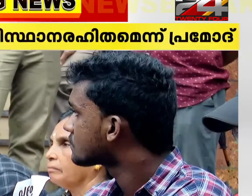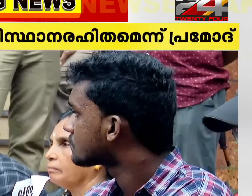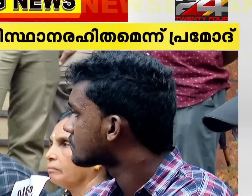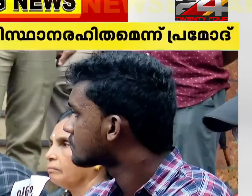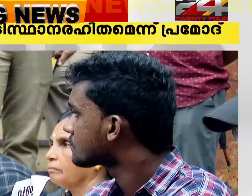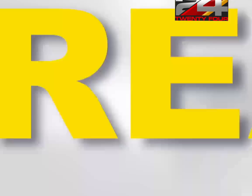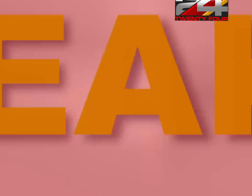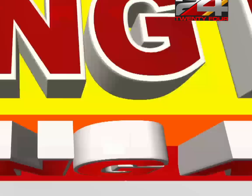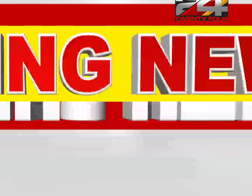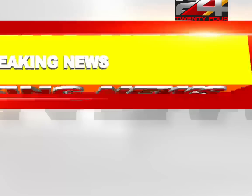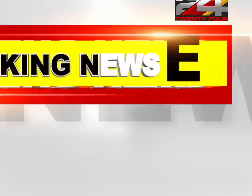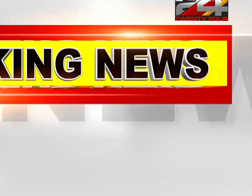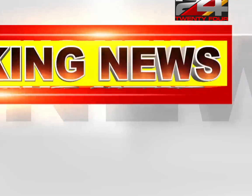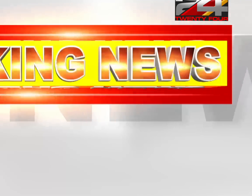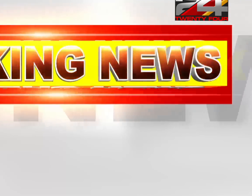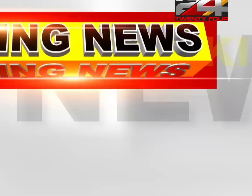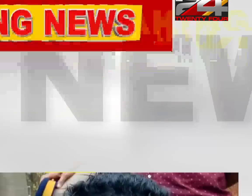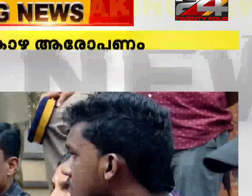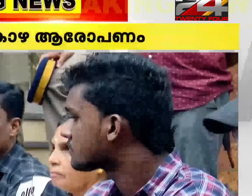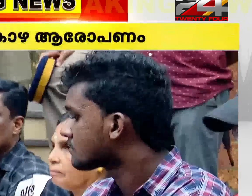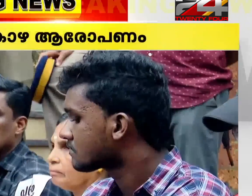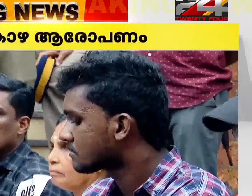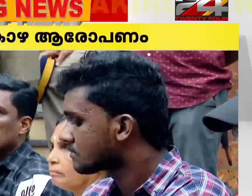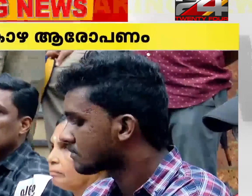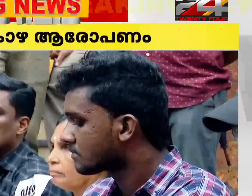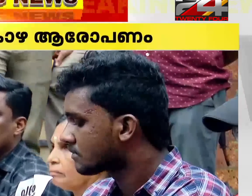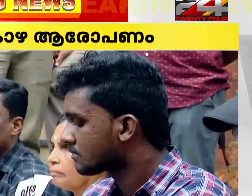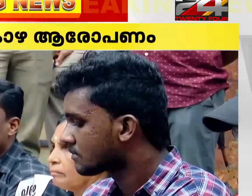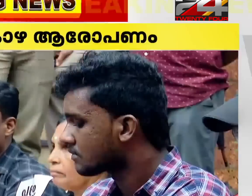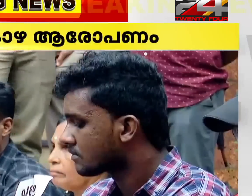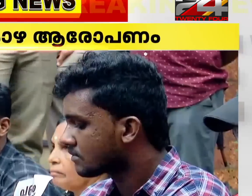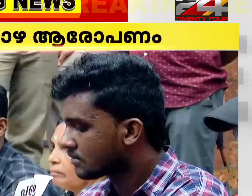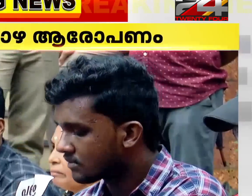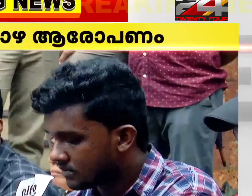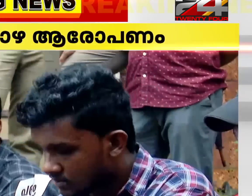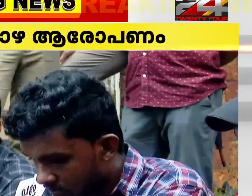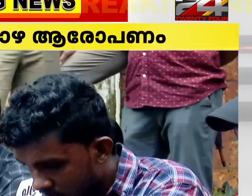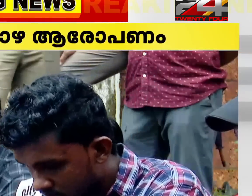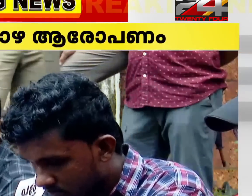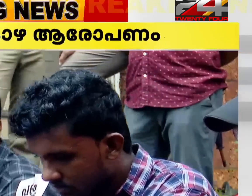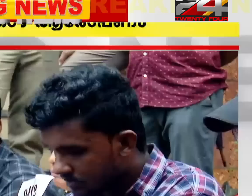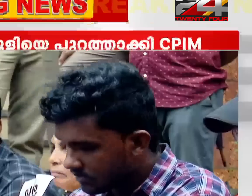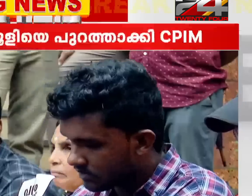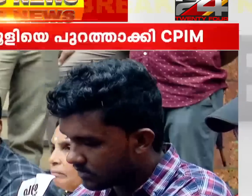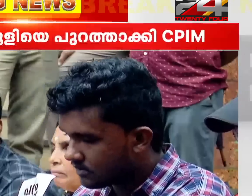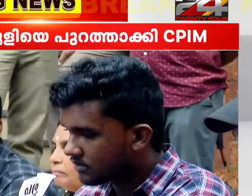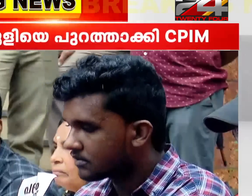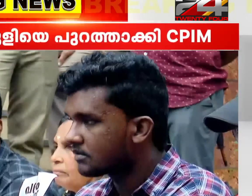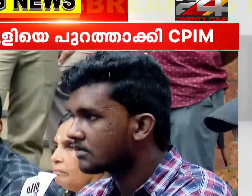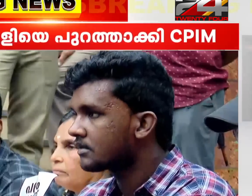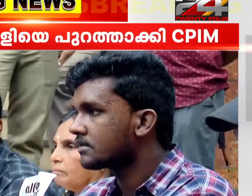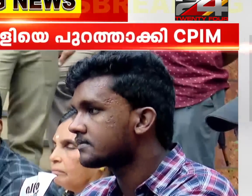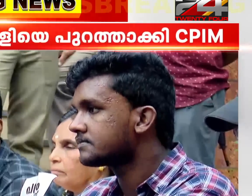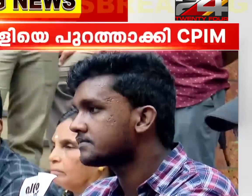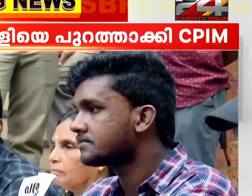ഭാഗത്തുനിന്ന് നടപടിയുണ്ടായി. അതിൻ്റെ അടിസ്ഥാനത്തിലുള്ള നടപടിയെന്നാണ് CPM-ന്റെ കോഴിക്കോട് ജില്ലാ സെക്രട്ടറിയായി P. മോഹനൻ ഇപ്പോൾ വിശദീകരിക്കുന്നത്.